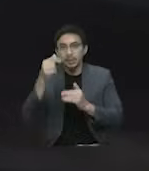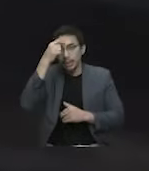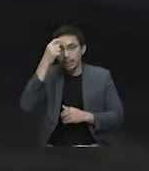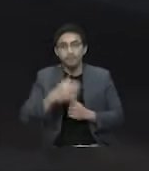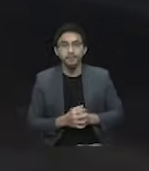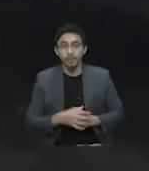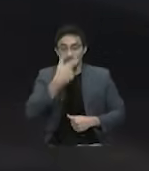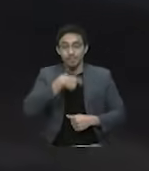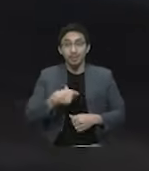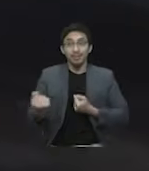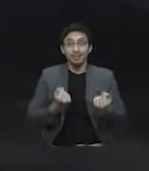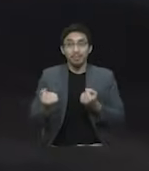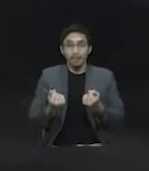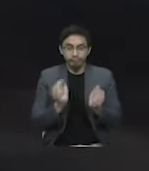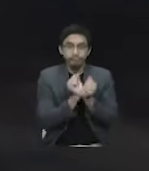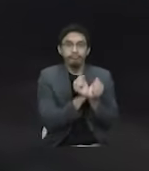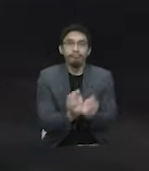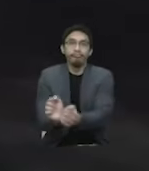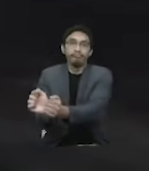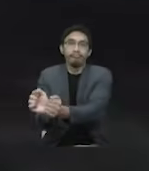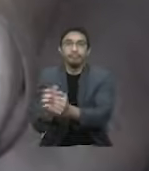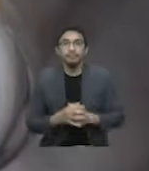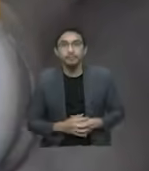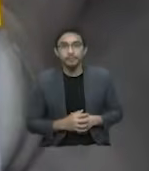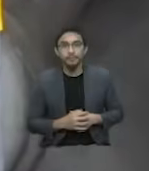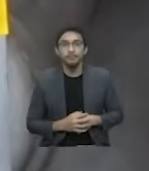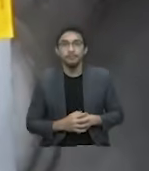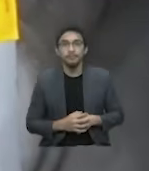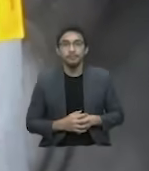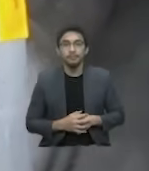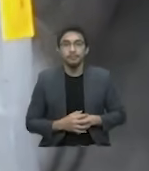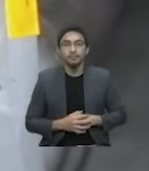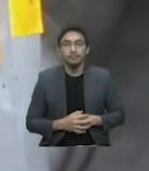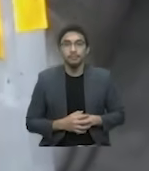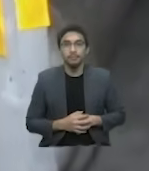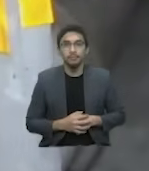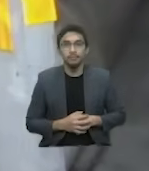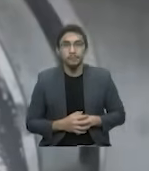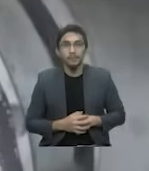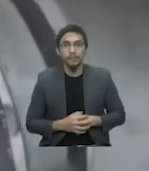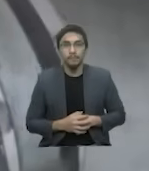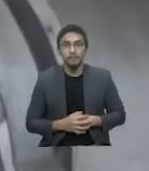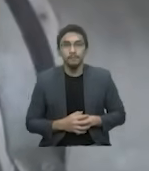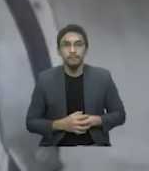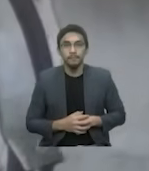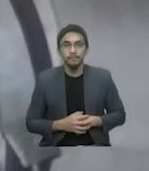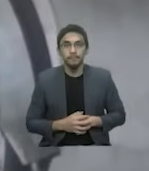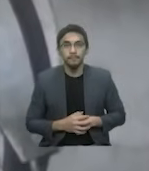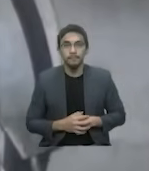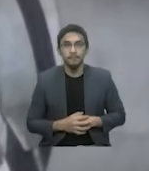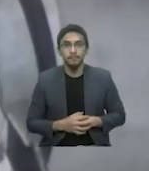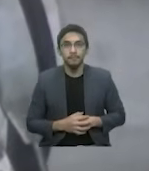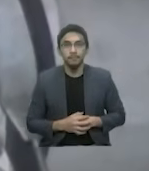ditangani Satreskrim Polres Sukabumi. Dari Sukabumi, Jawa Barat, Budi Setiawan, iNews melaporkan.